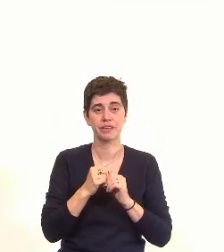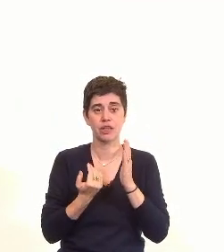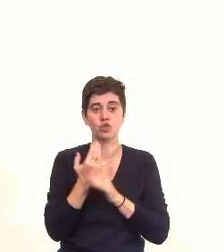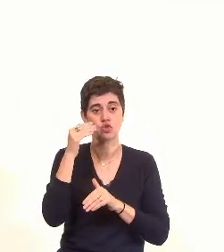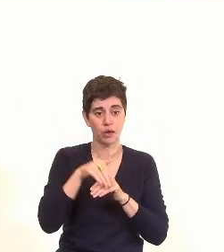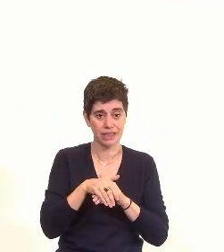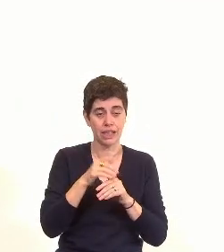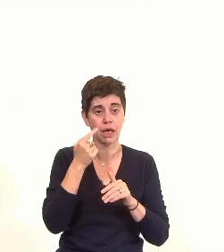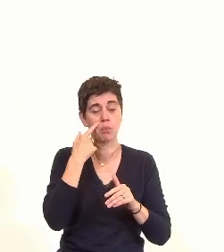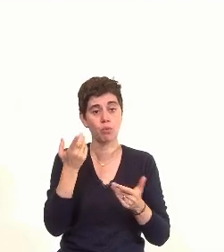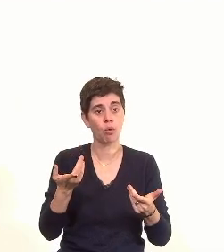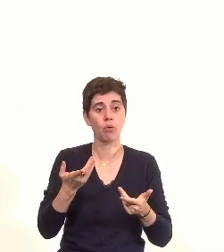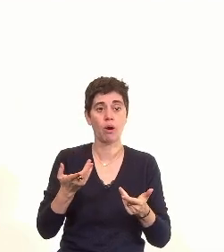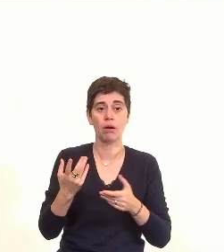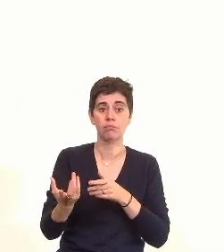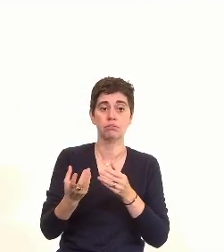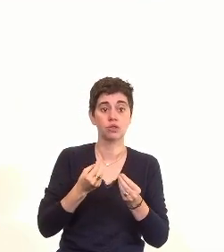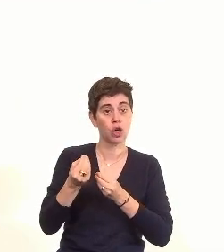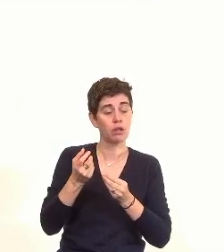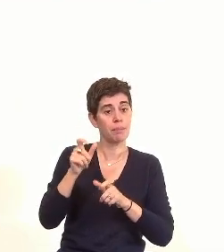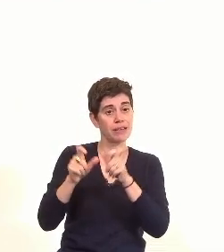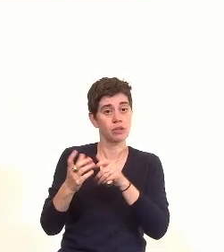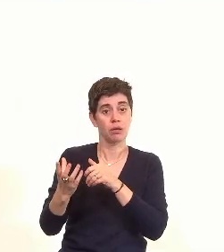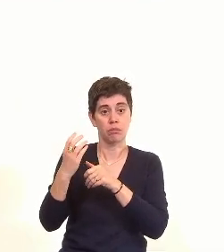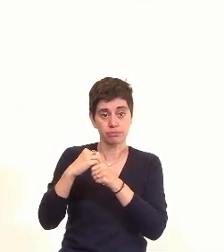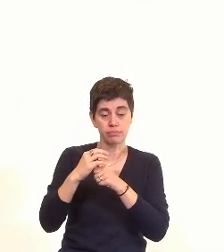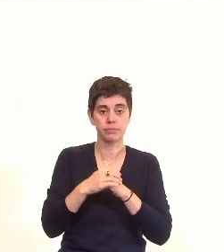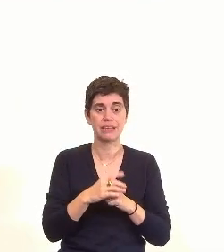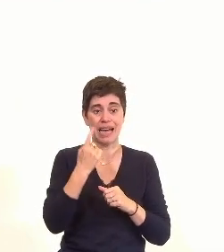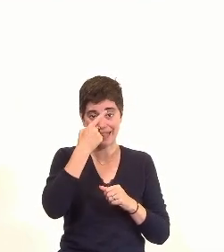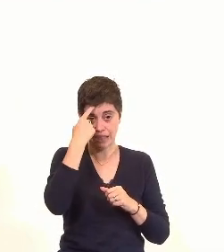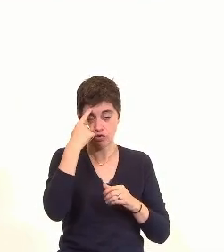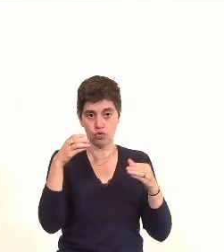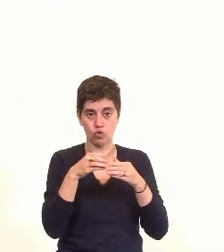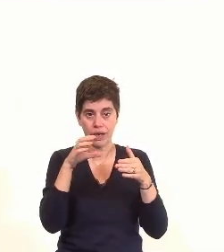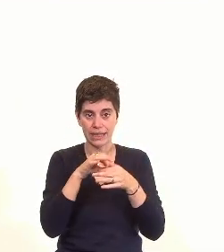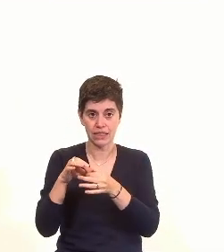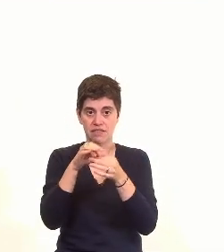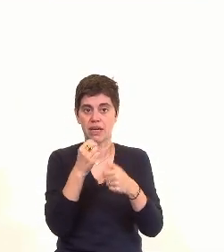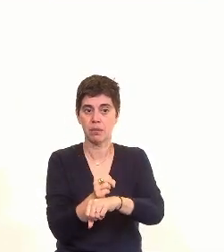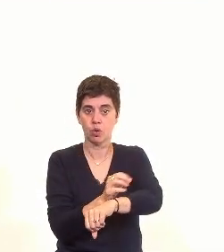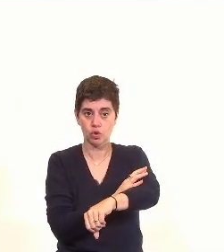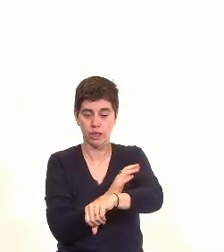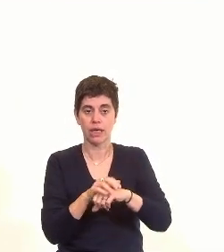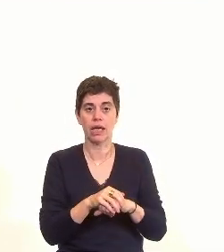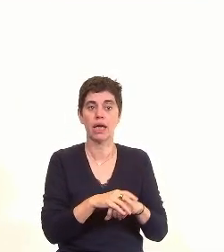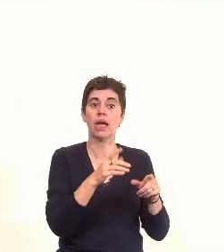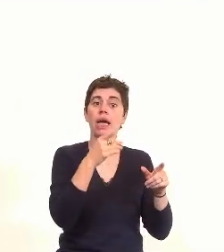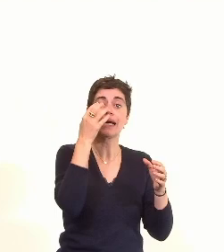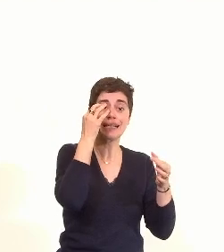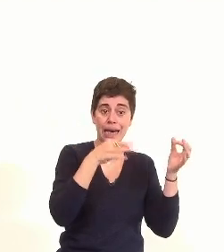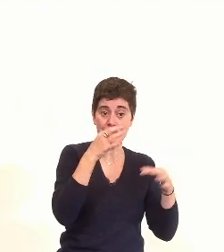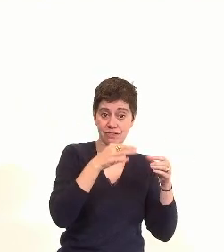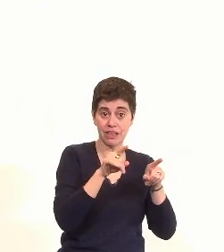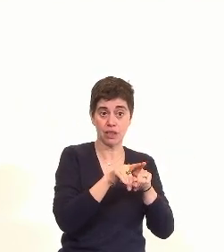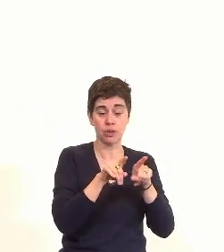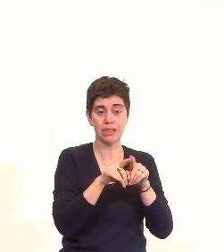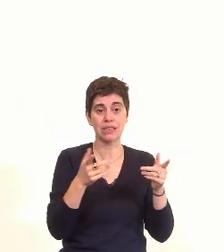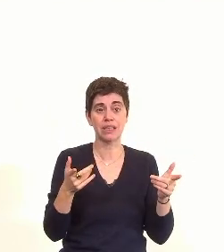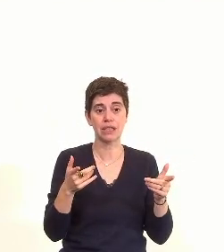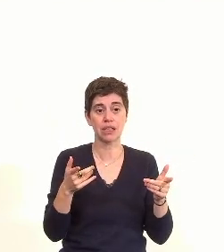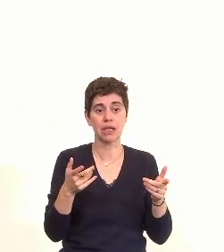l'enjeu de la participation, autour de l'intelligence collective et émotionnelle, et de la créativité et de la conception et prototypage